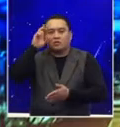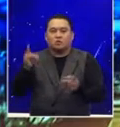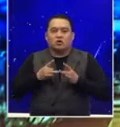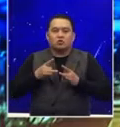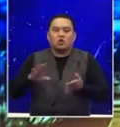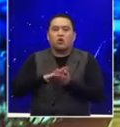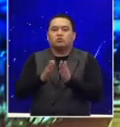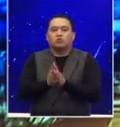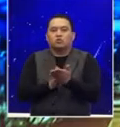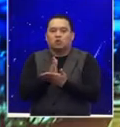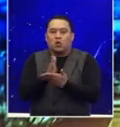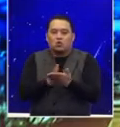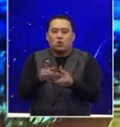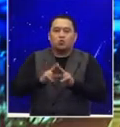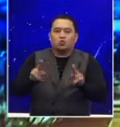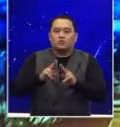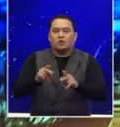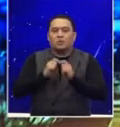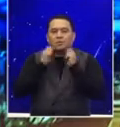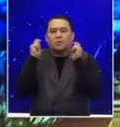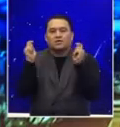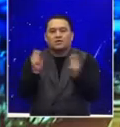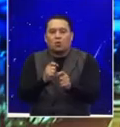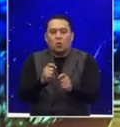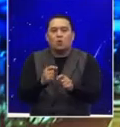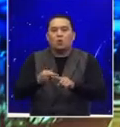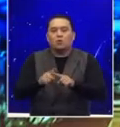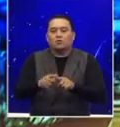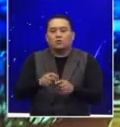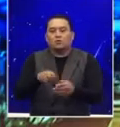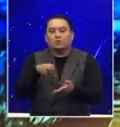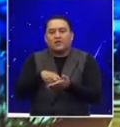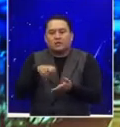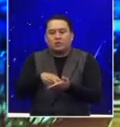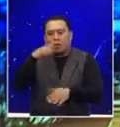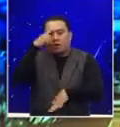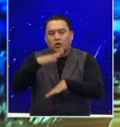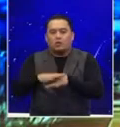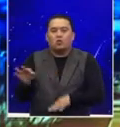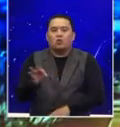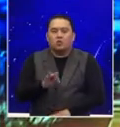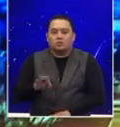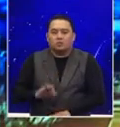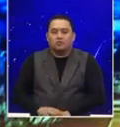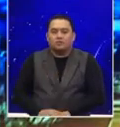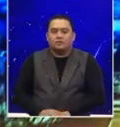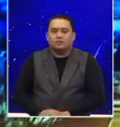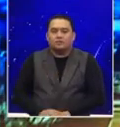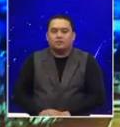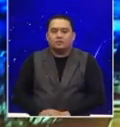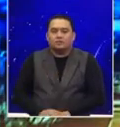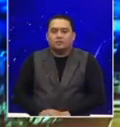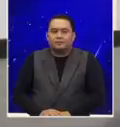торжественной обстановке заслуженному педагогу вручил благодарственное письмо и ценные подарки аким Алматинской области Амандык Баталов.